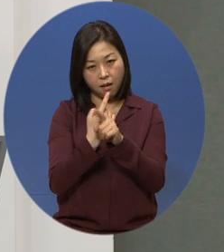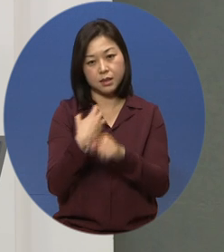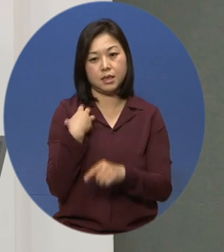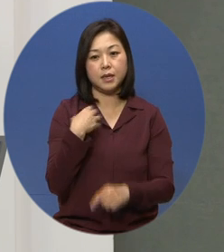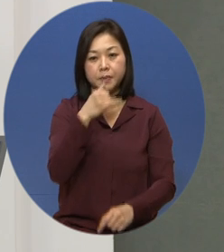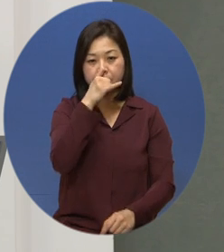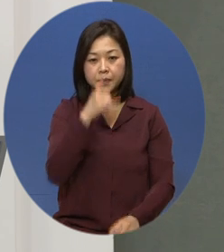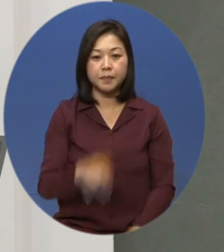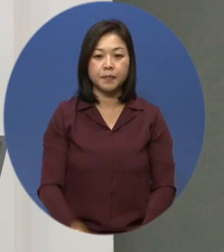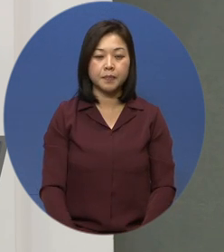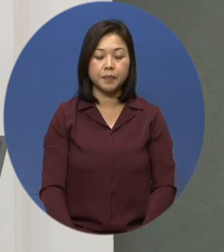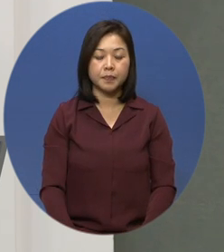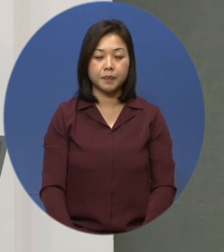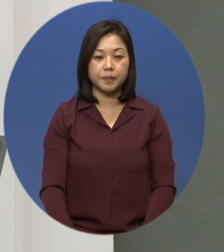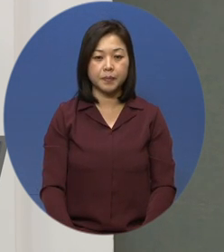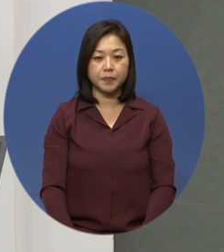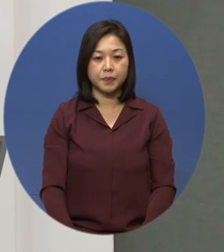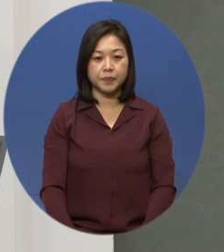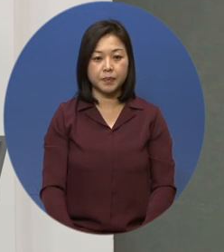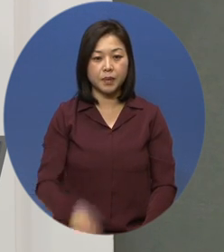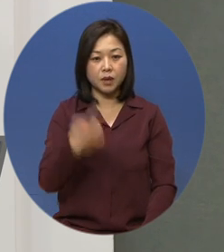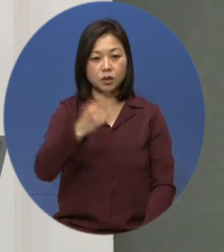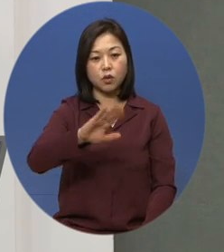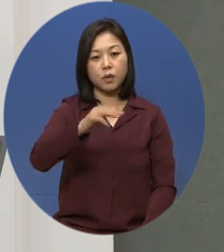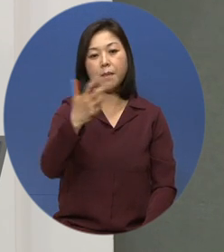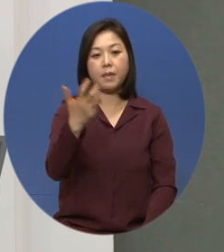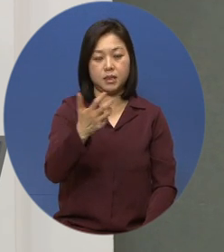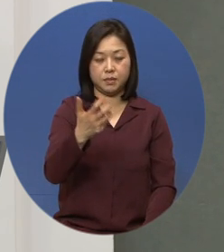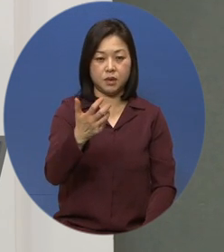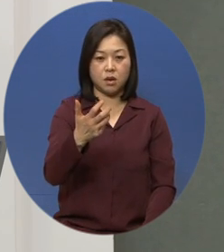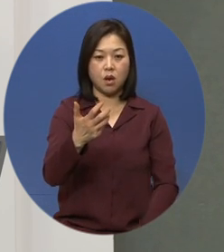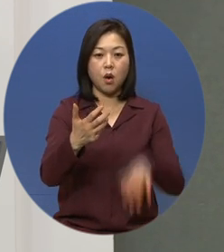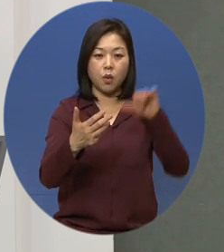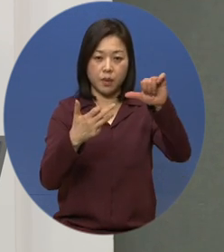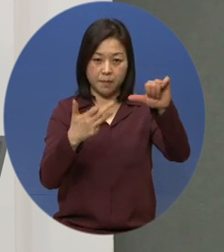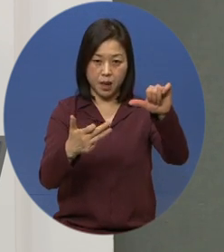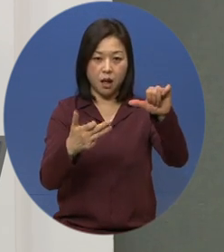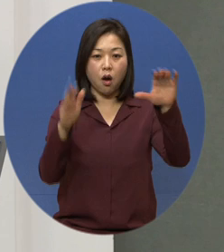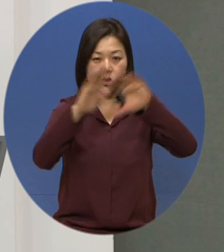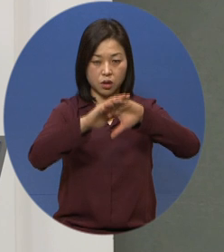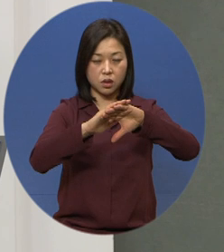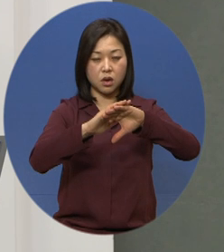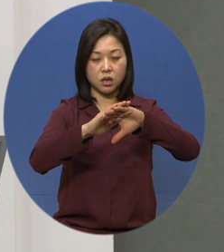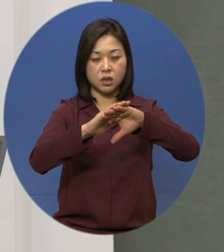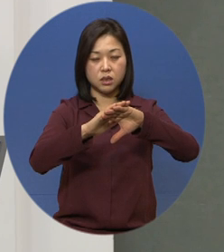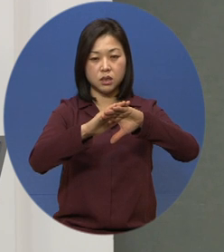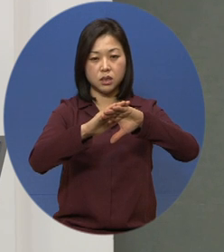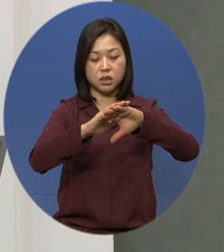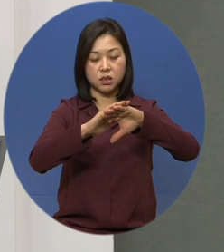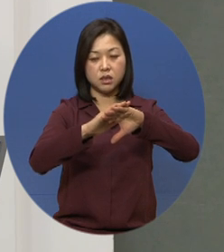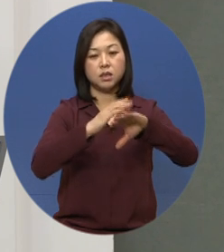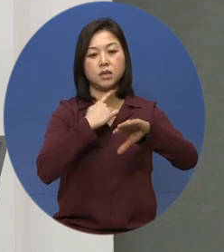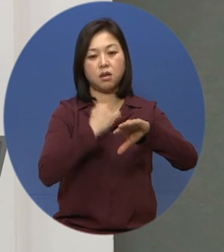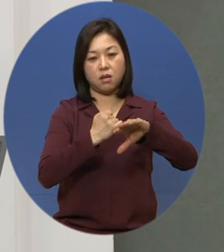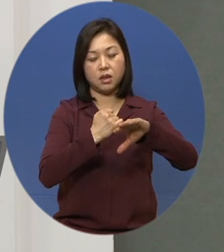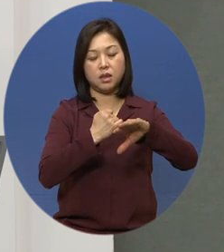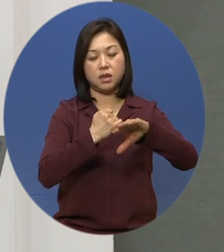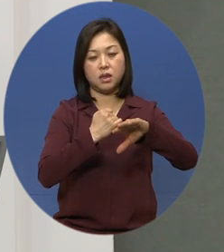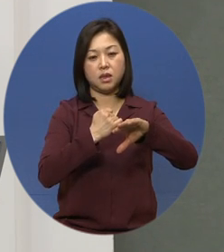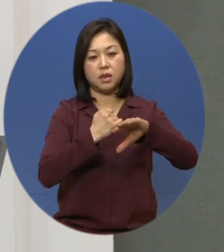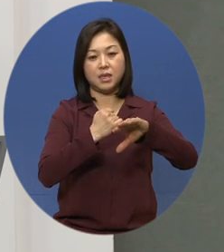거죠 우리가 1980년 5.18 그 어두웠던 에